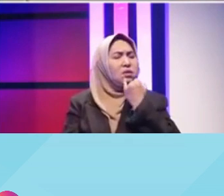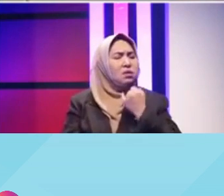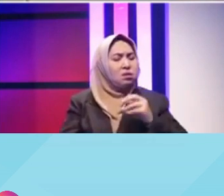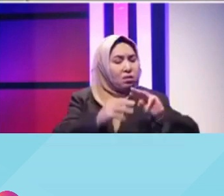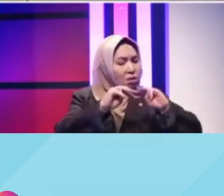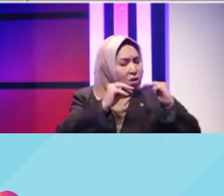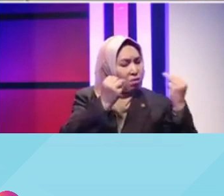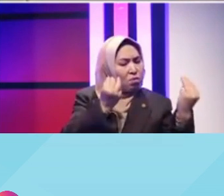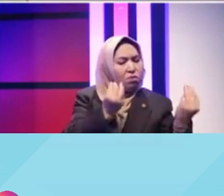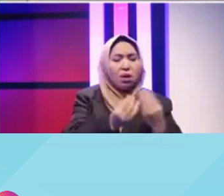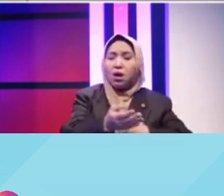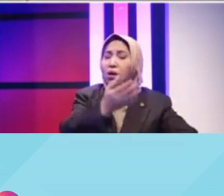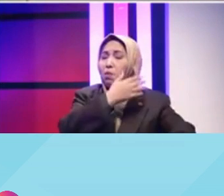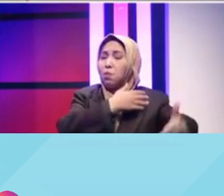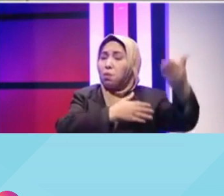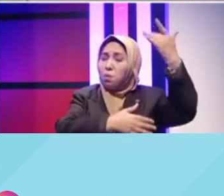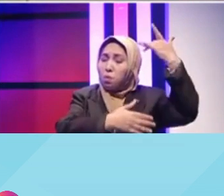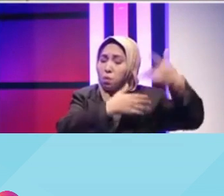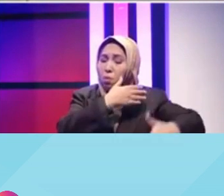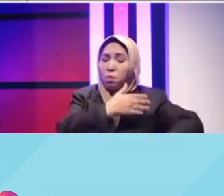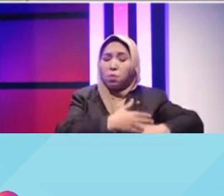قبلهم قريبا،